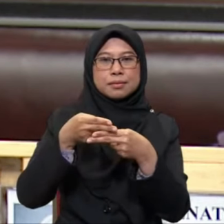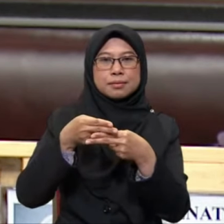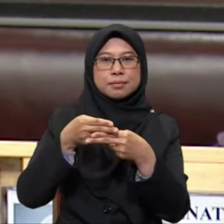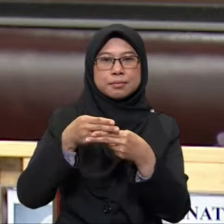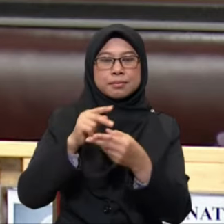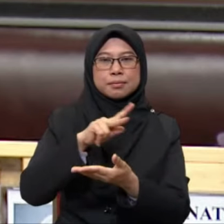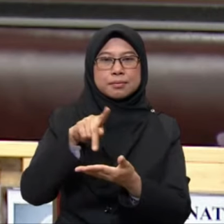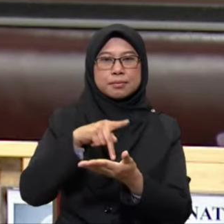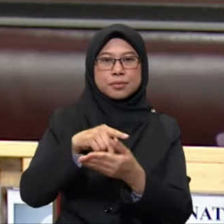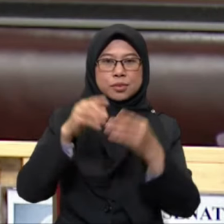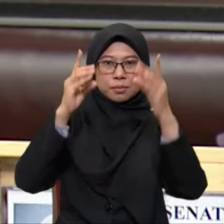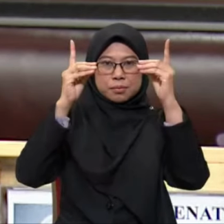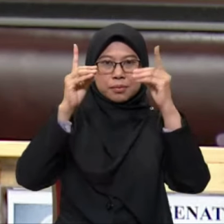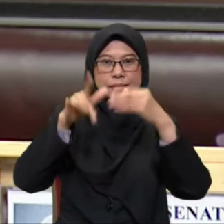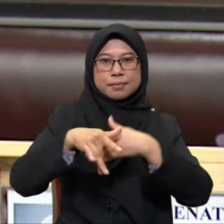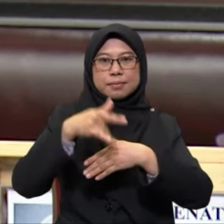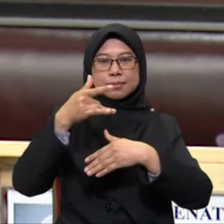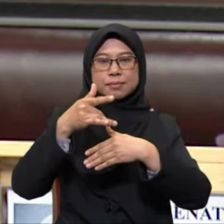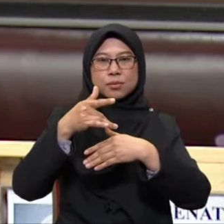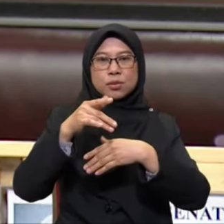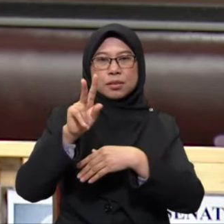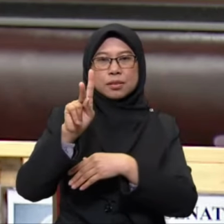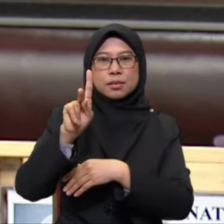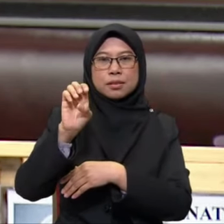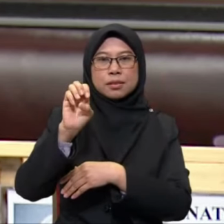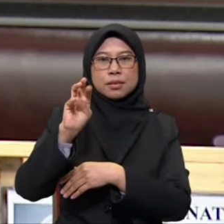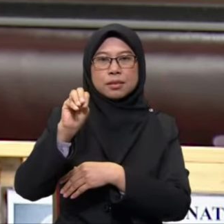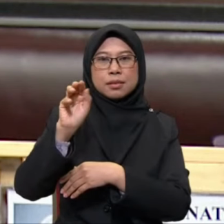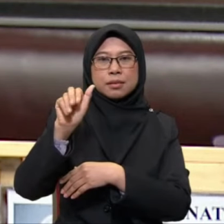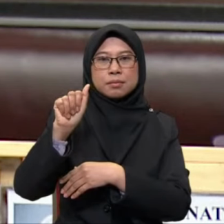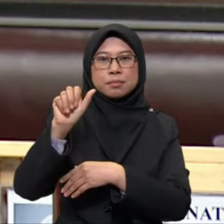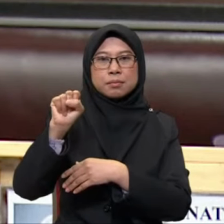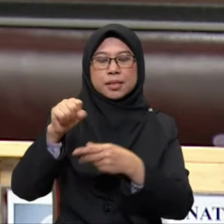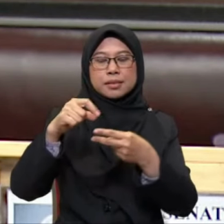pusat pendidikan awal kemas dan